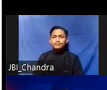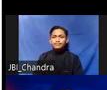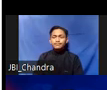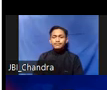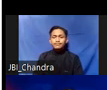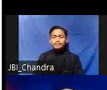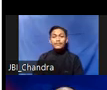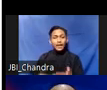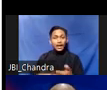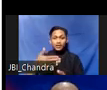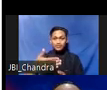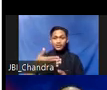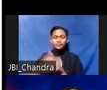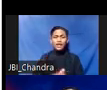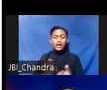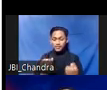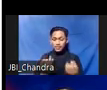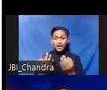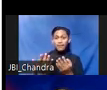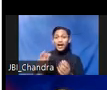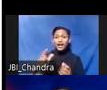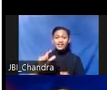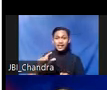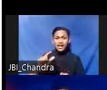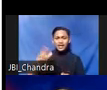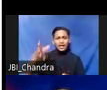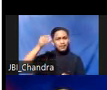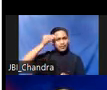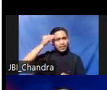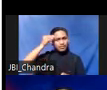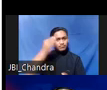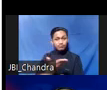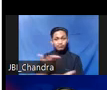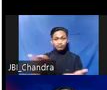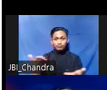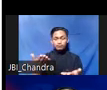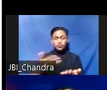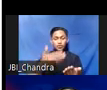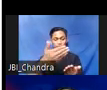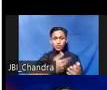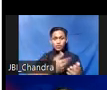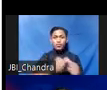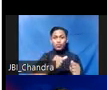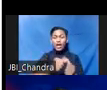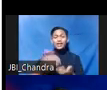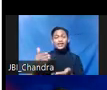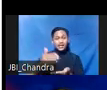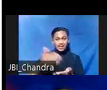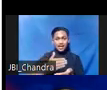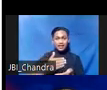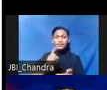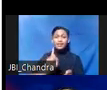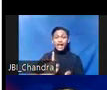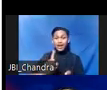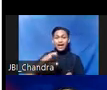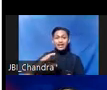selanjutnya ini beberapa istilah yang perlu diketahui dalam menyusun daftar referensi ya yang pertama itu sitasi ataupun